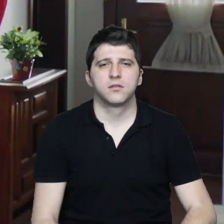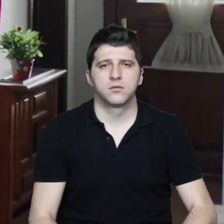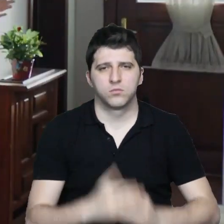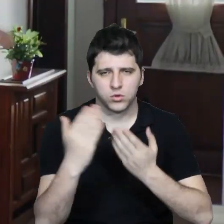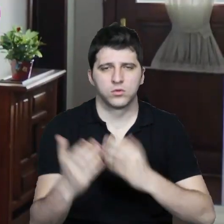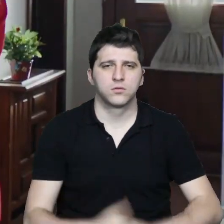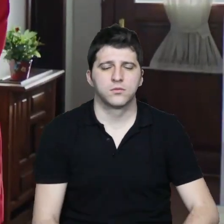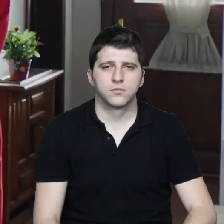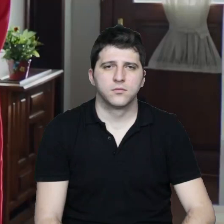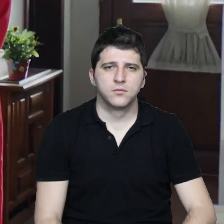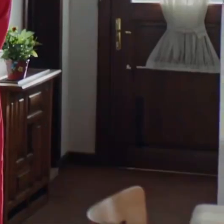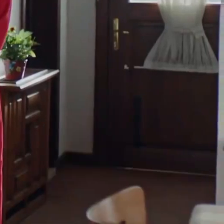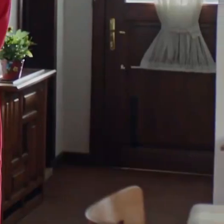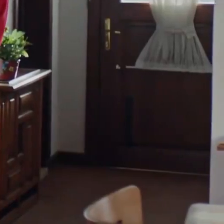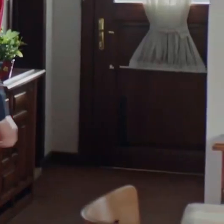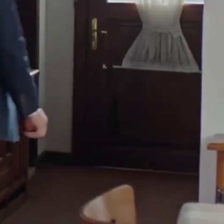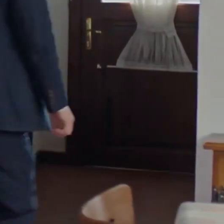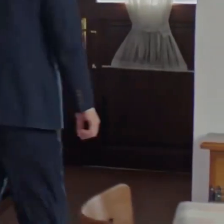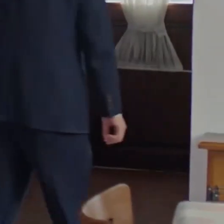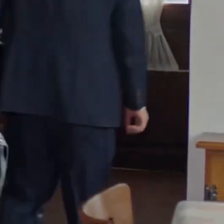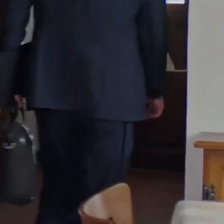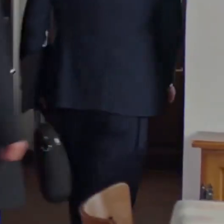Tabii, buyurun bu taraftan.